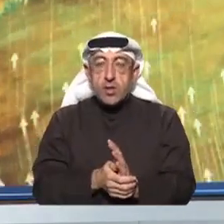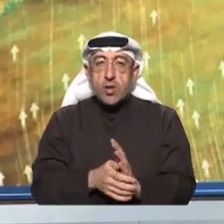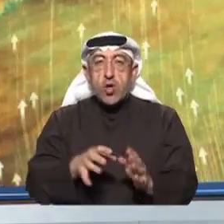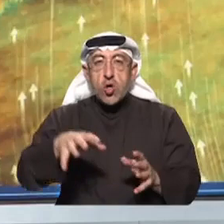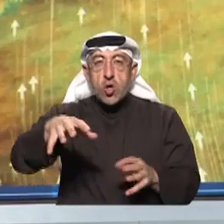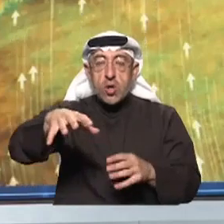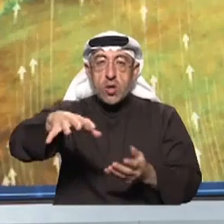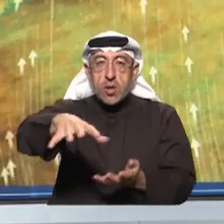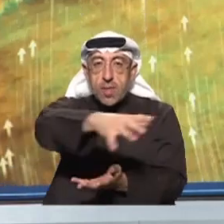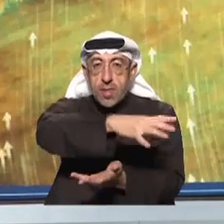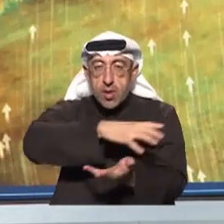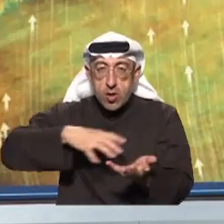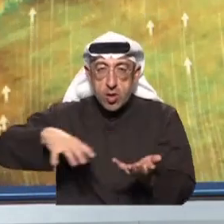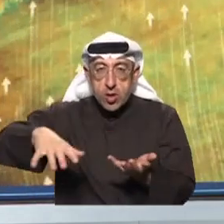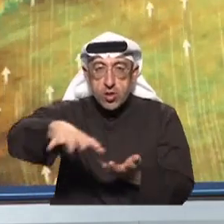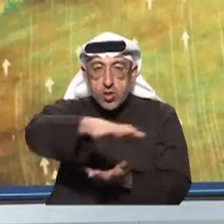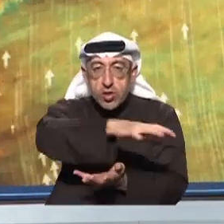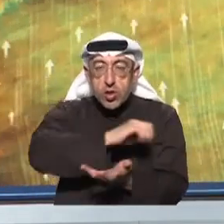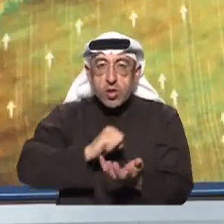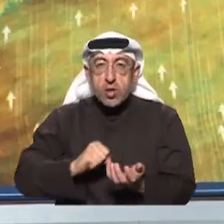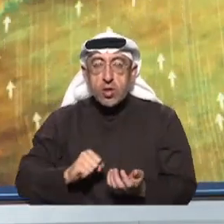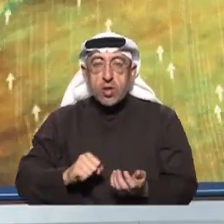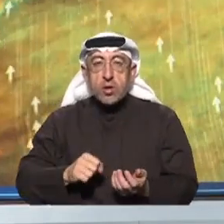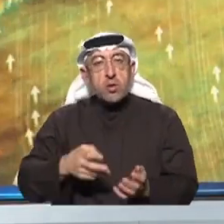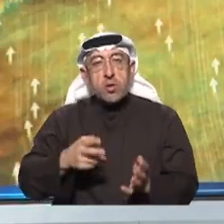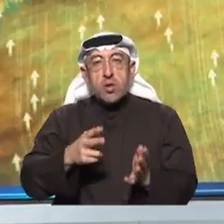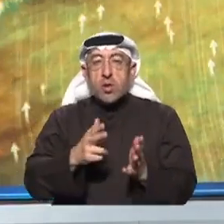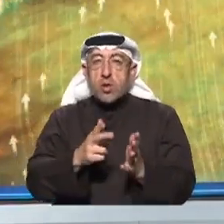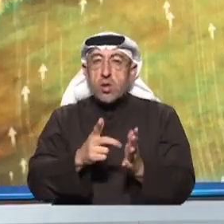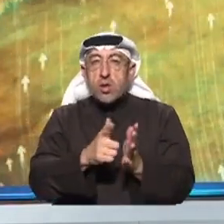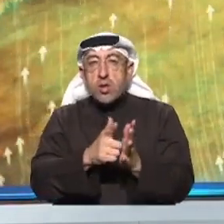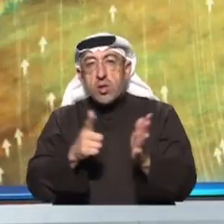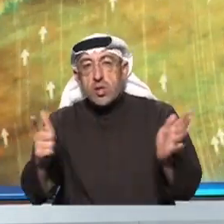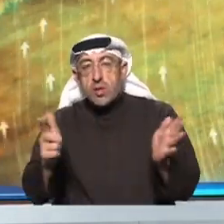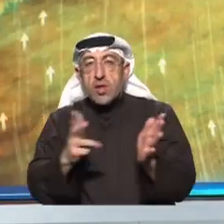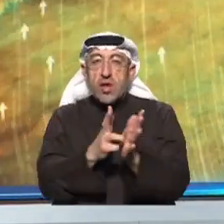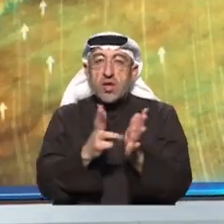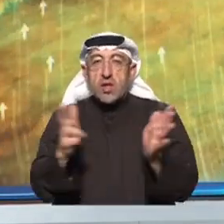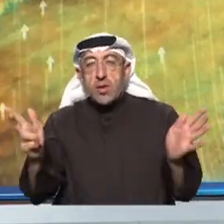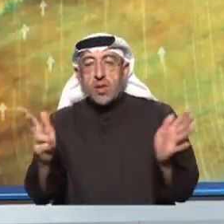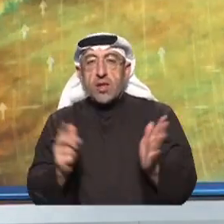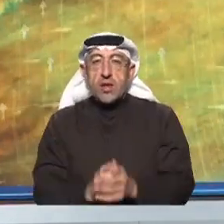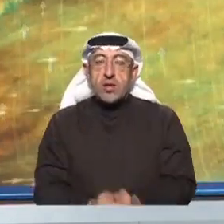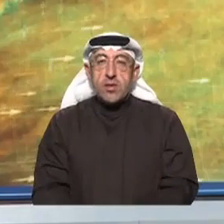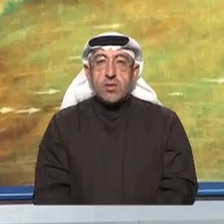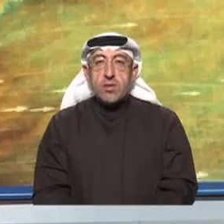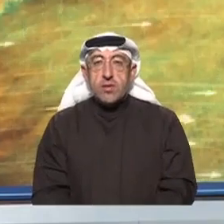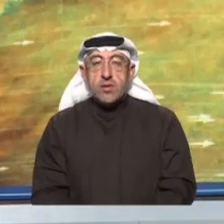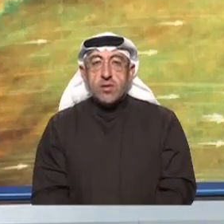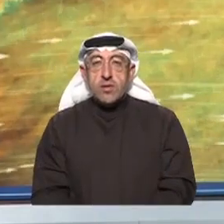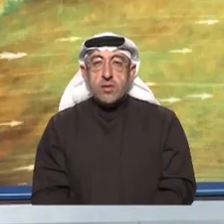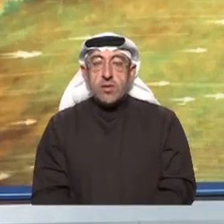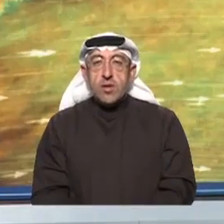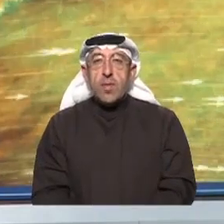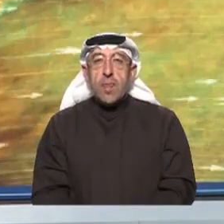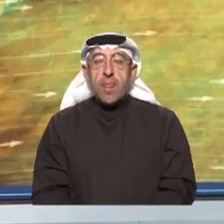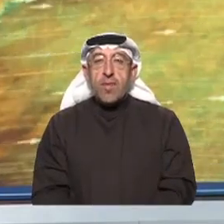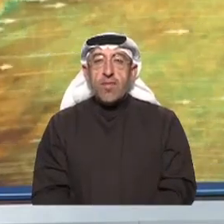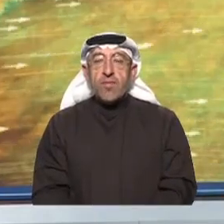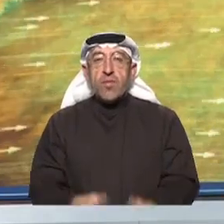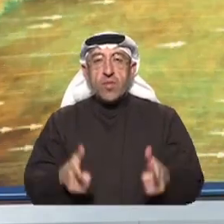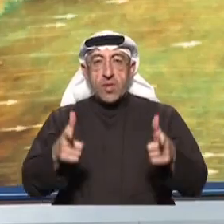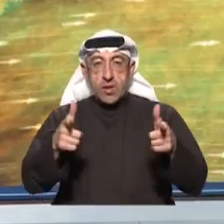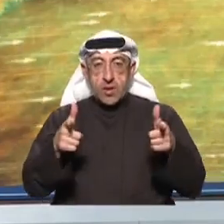الجنوبية كبر قارة وأم المرادم 17 إلى 18 درجة مئوية. فترة الظهيرة تكون